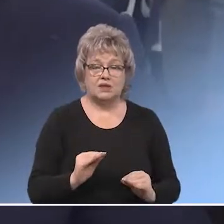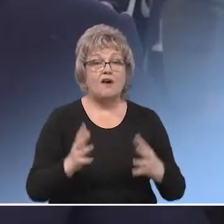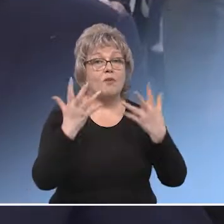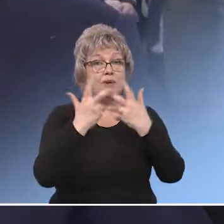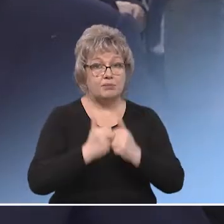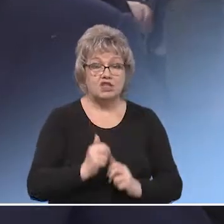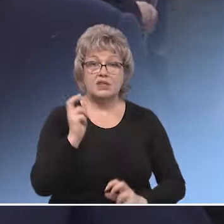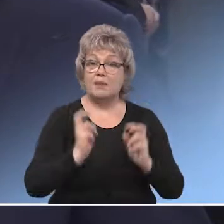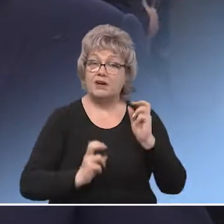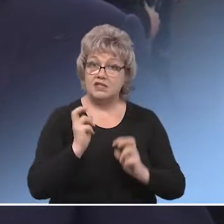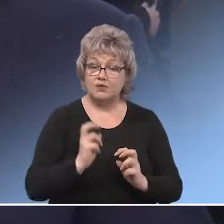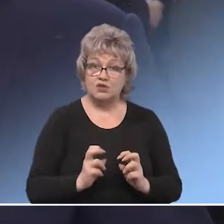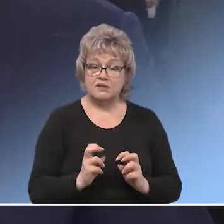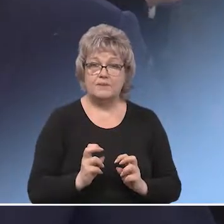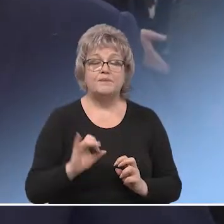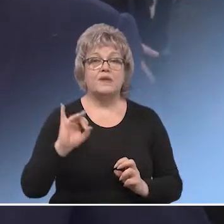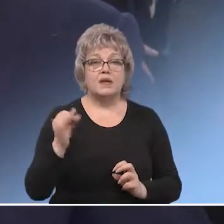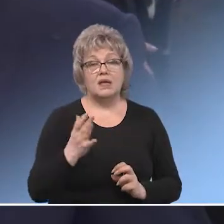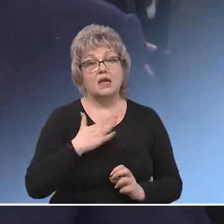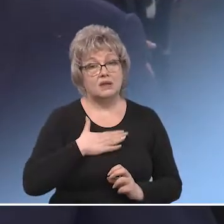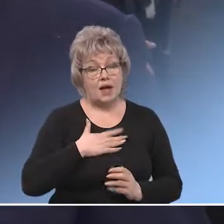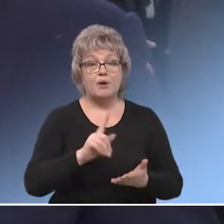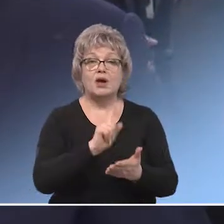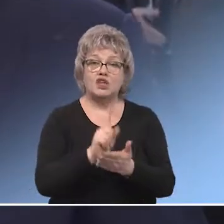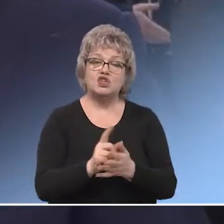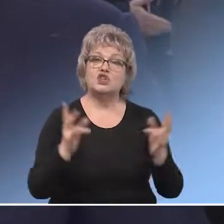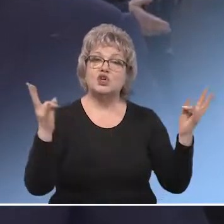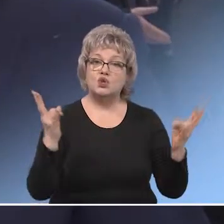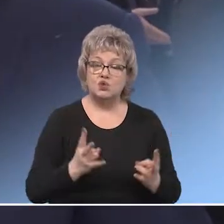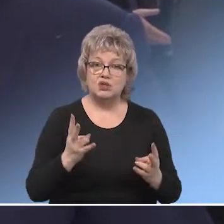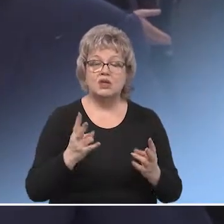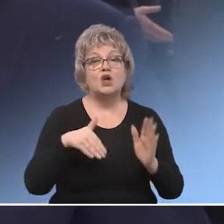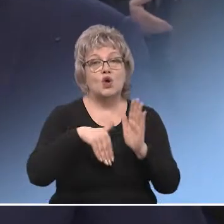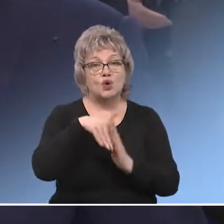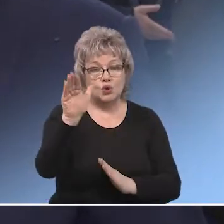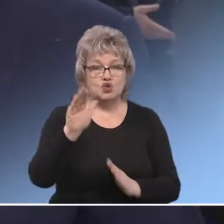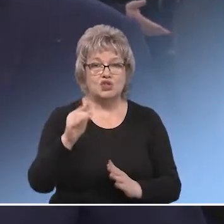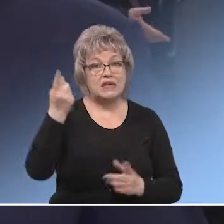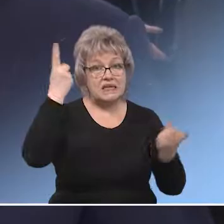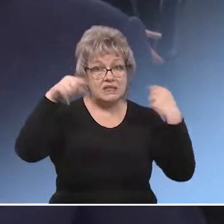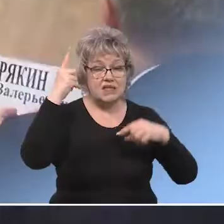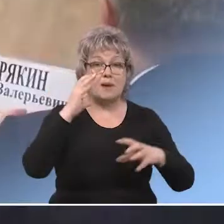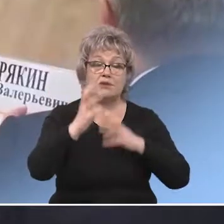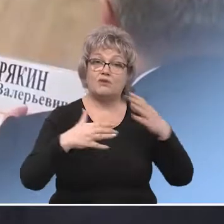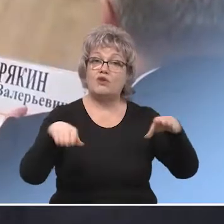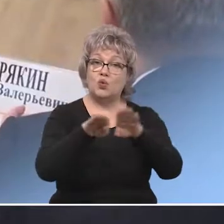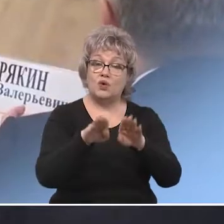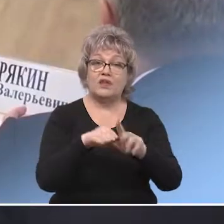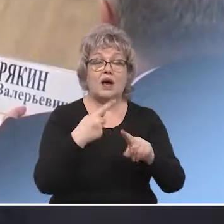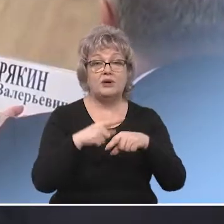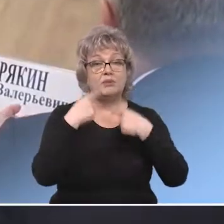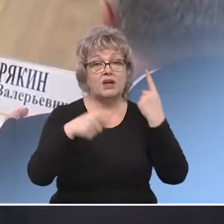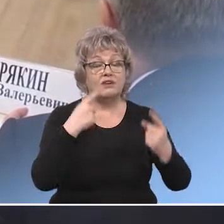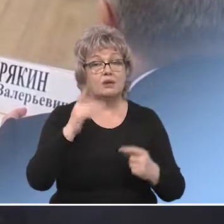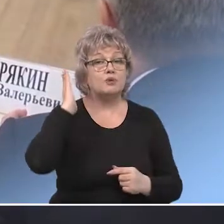в промышленное производство. И нам, конечно, нужны прорывные идеи, идеи мирового уровня. Об этом говорили